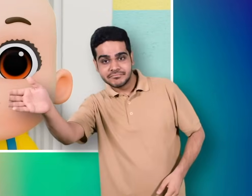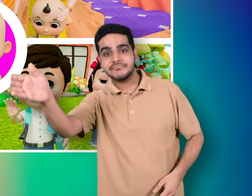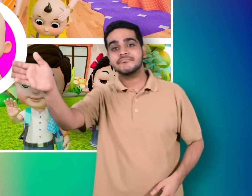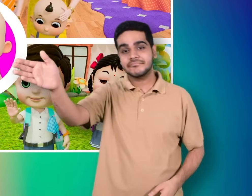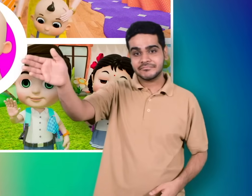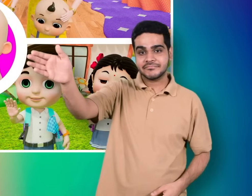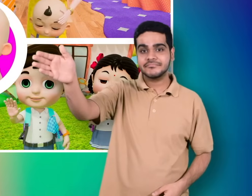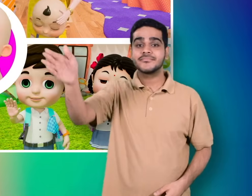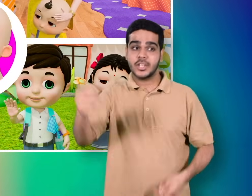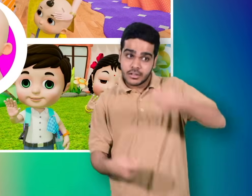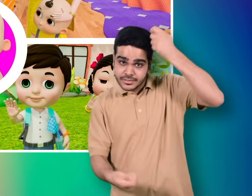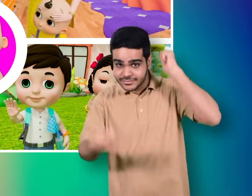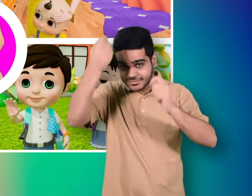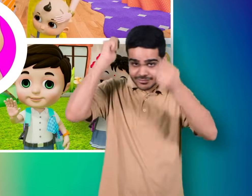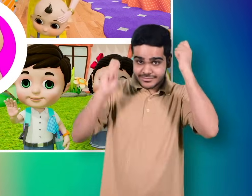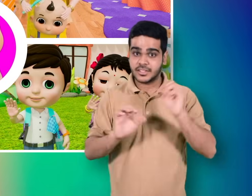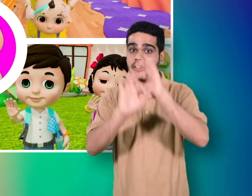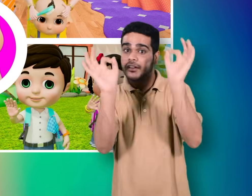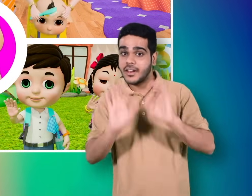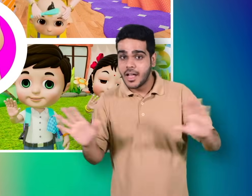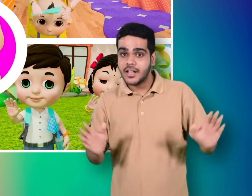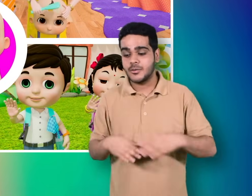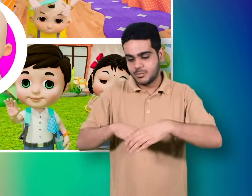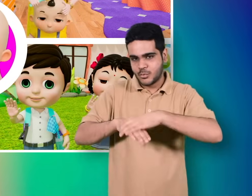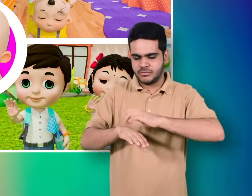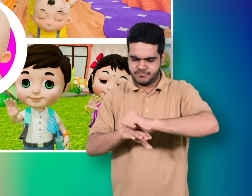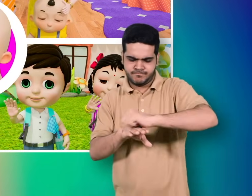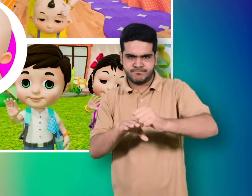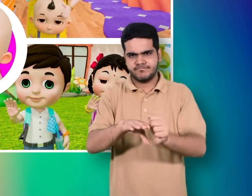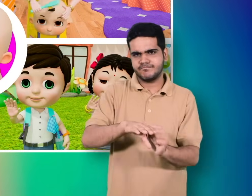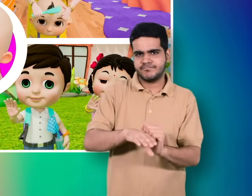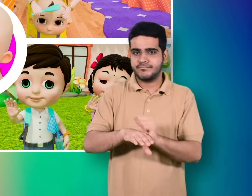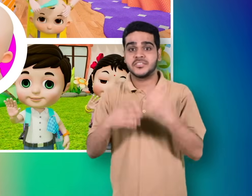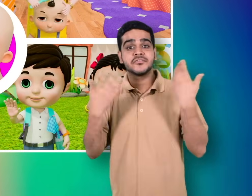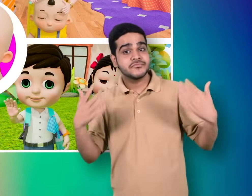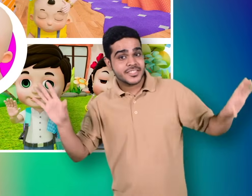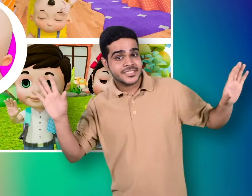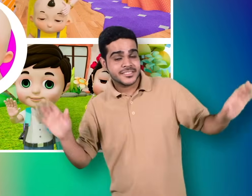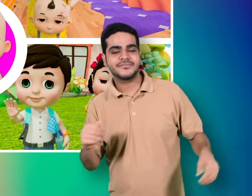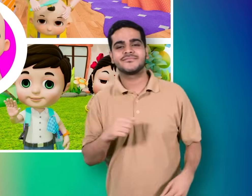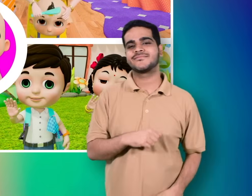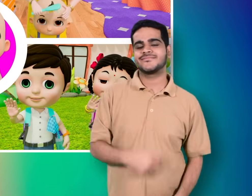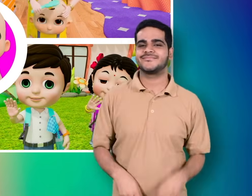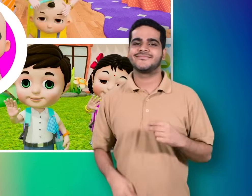हम। कंघी कर ली है बालों में, जूतों पर भी पॉलिश कर ली।